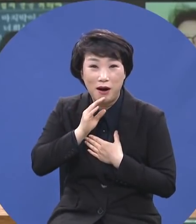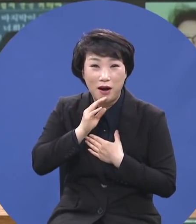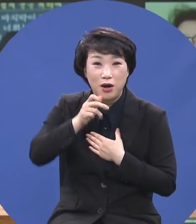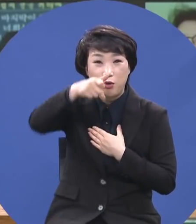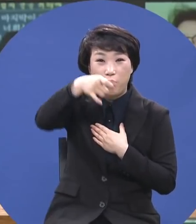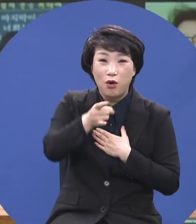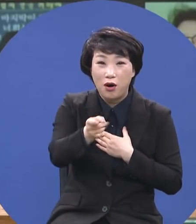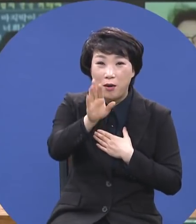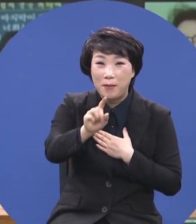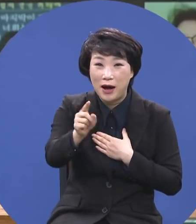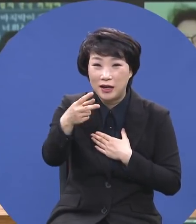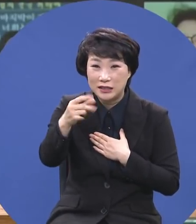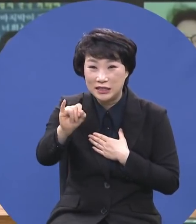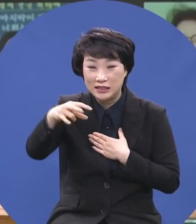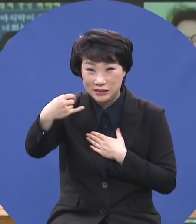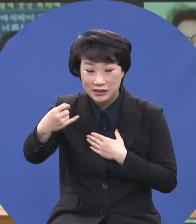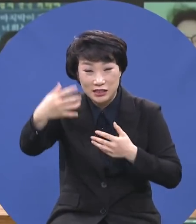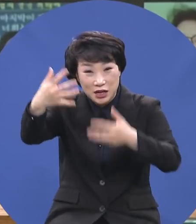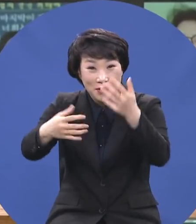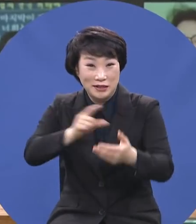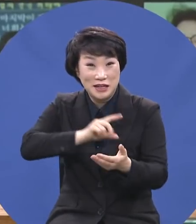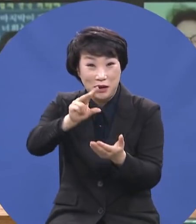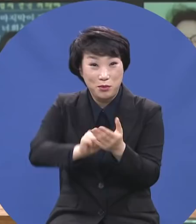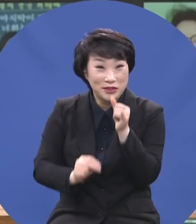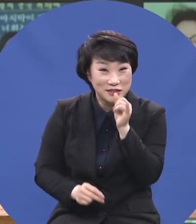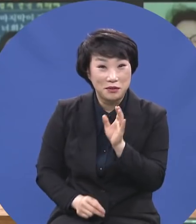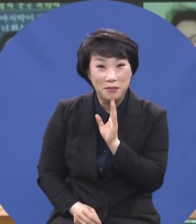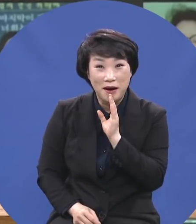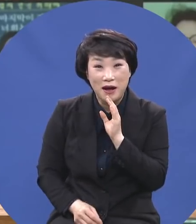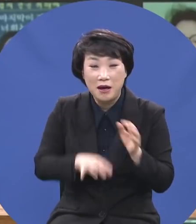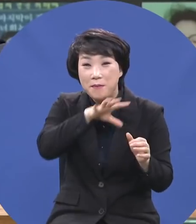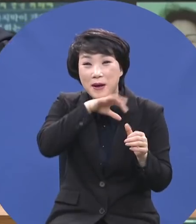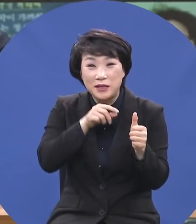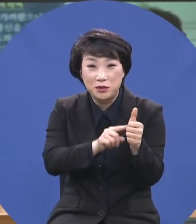쿠바디스 영화에 베드로가 뭐라고 합니까?